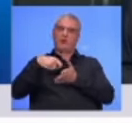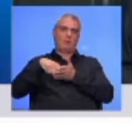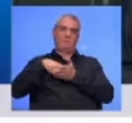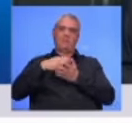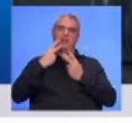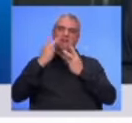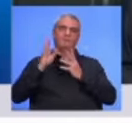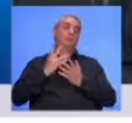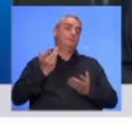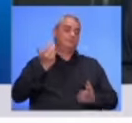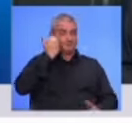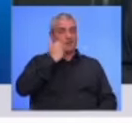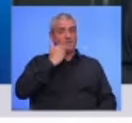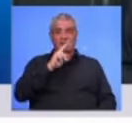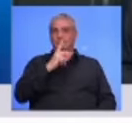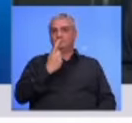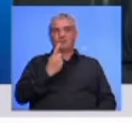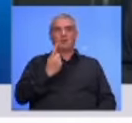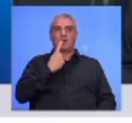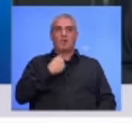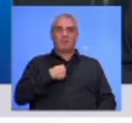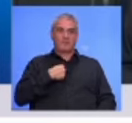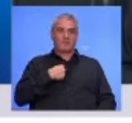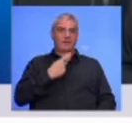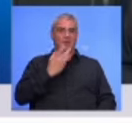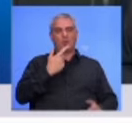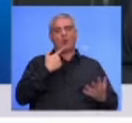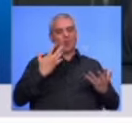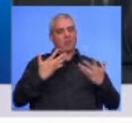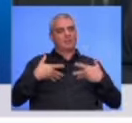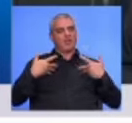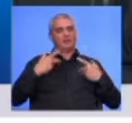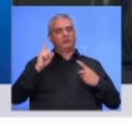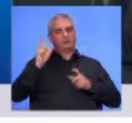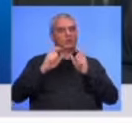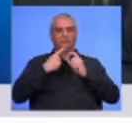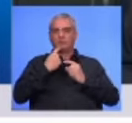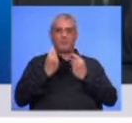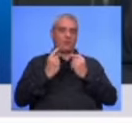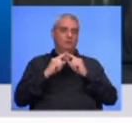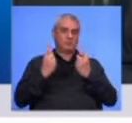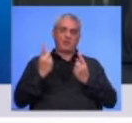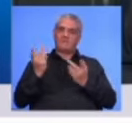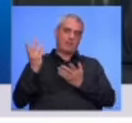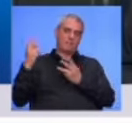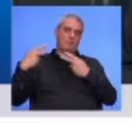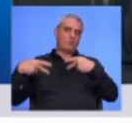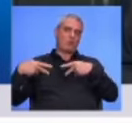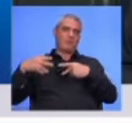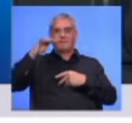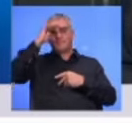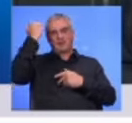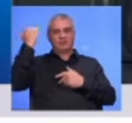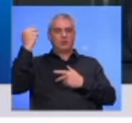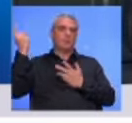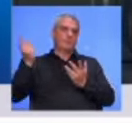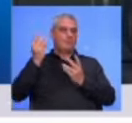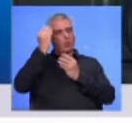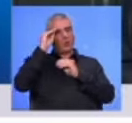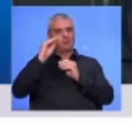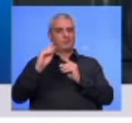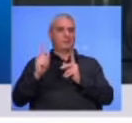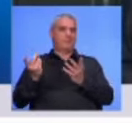זה... מצד אחד אמרת לי, הודעת אותי שהיו קולות אחרים, מצד שני, בעצם הם פוחדים מהקיצונים, אז הם מוציאים הודעה